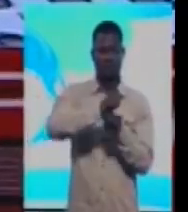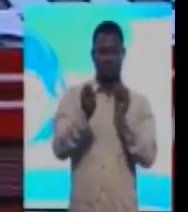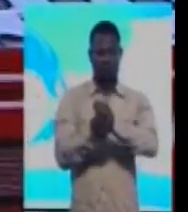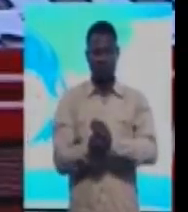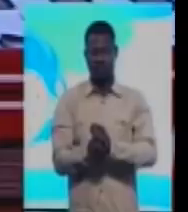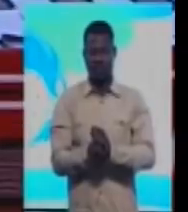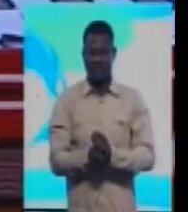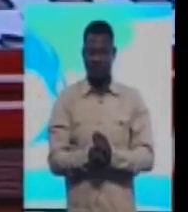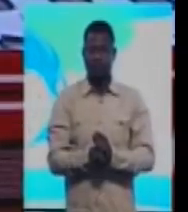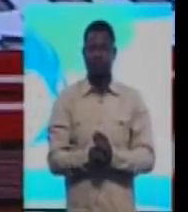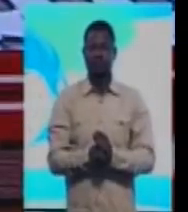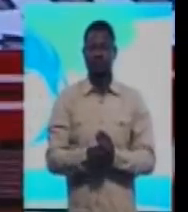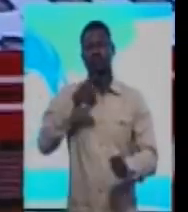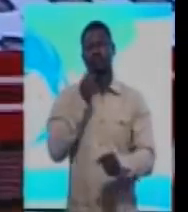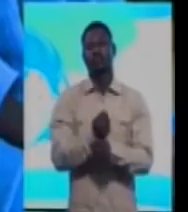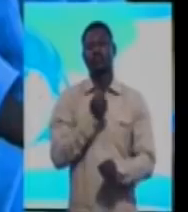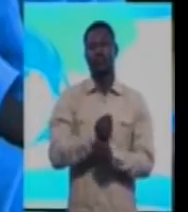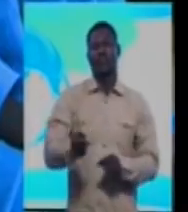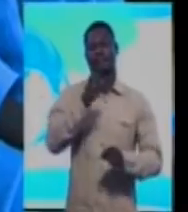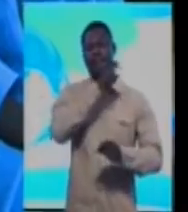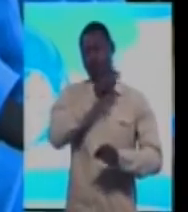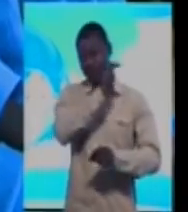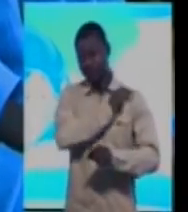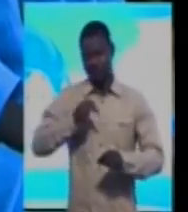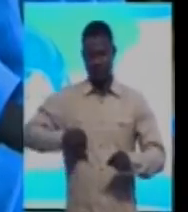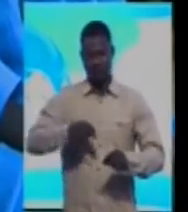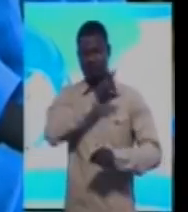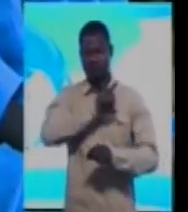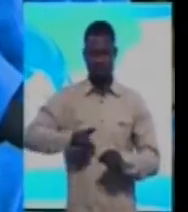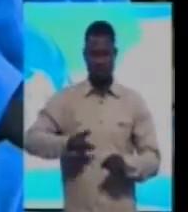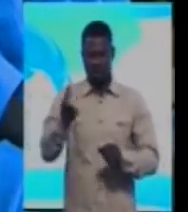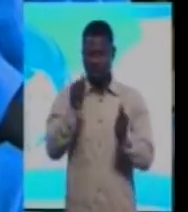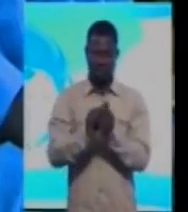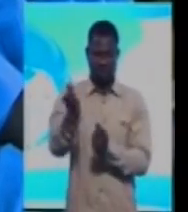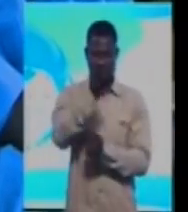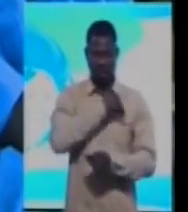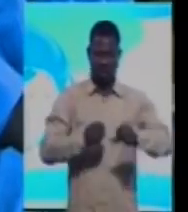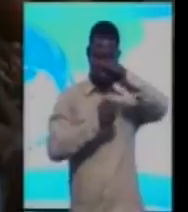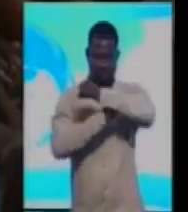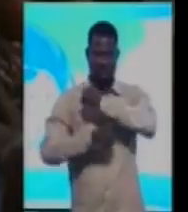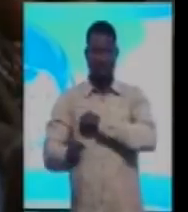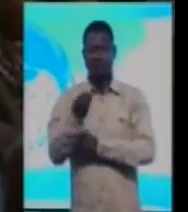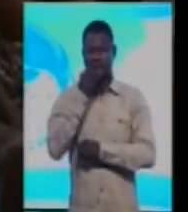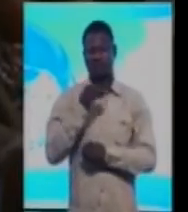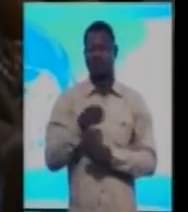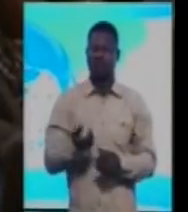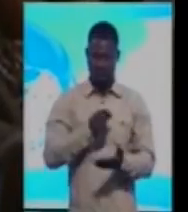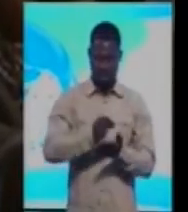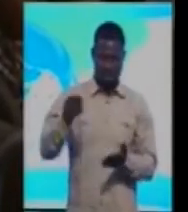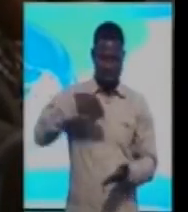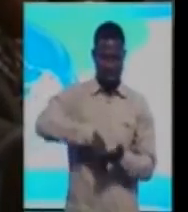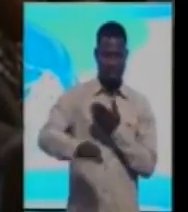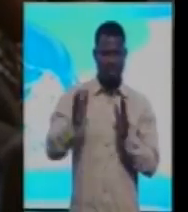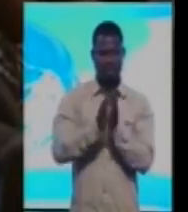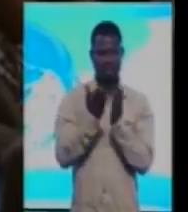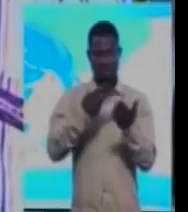Les efforts et les actions du Laglenaba en faveur de la sécurité alimentaire contenus dans un ouvrage intitulé « Le Laglenaba